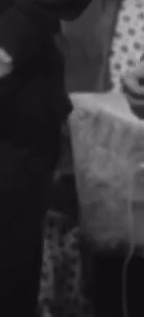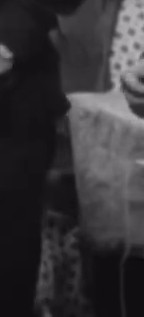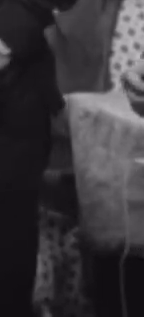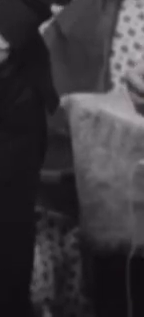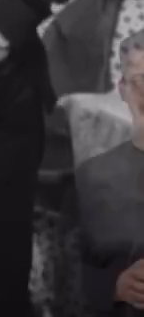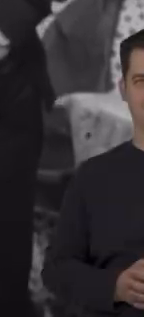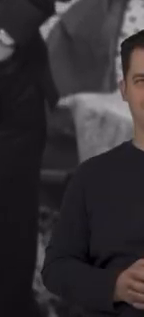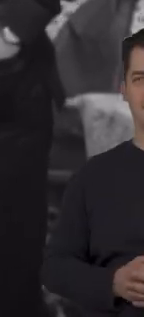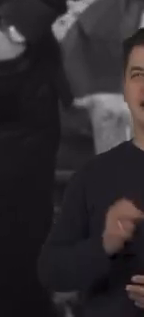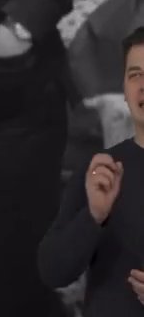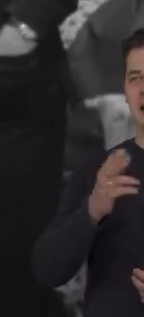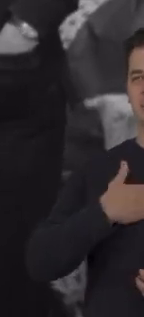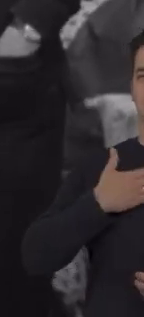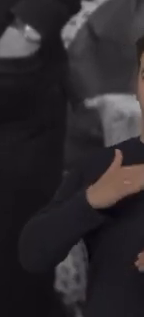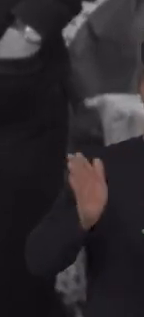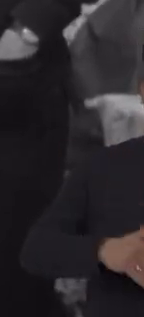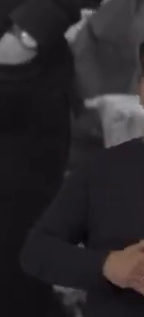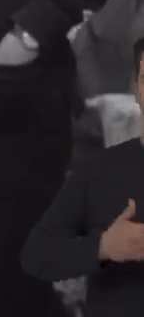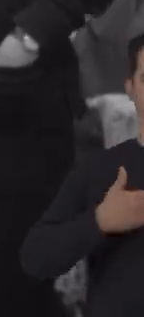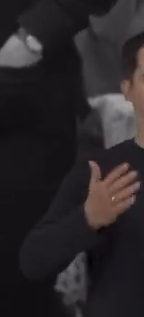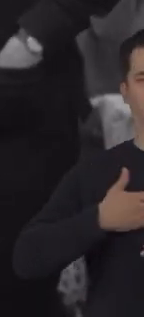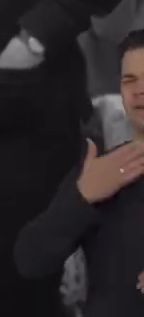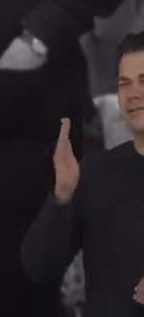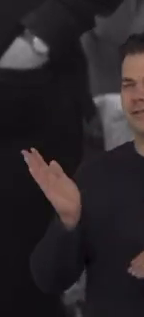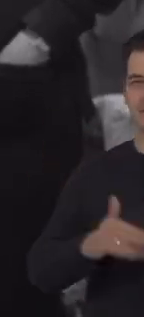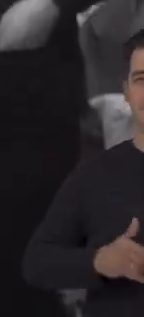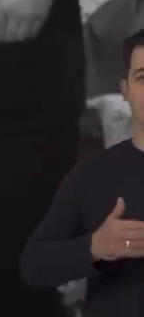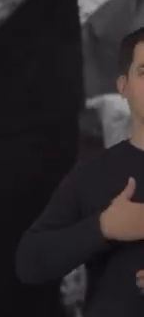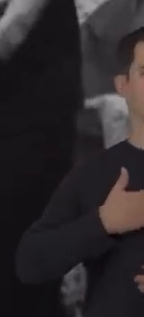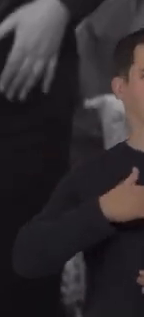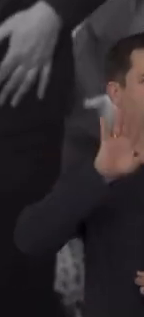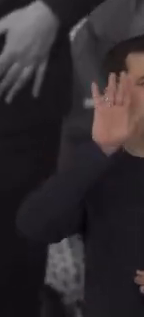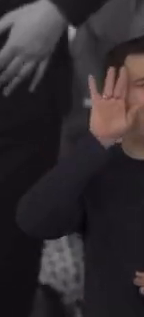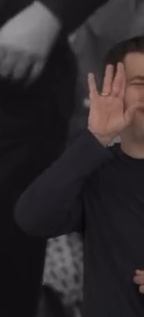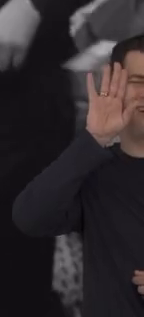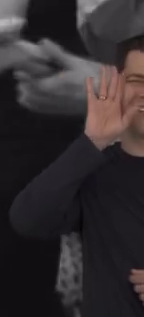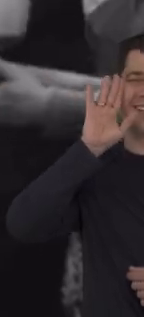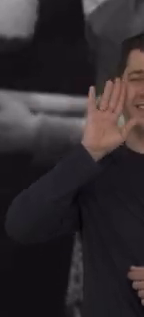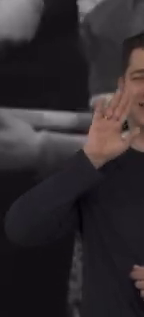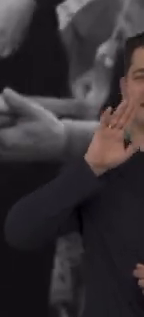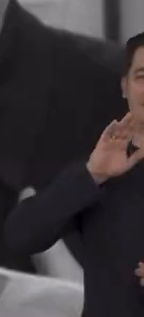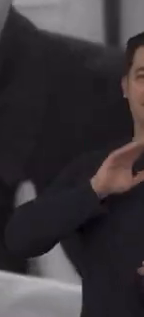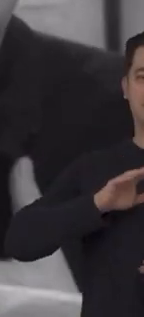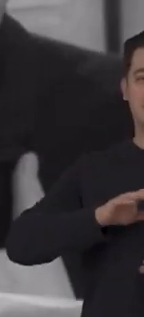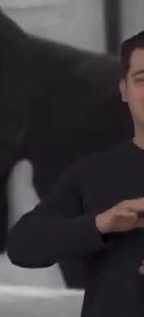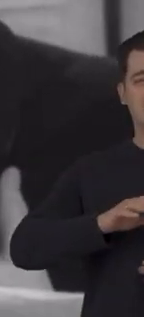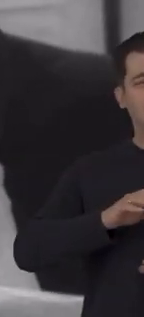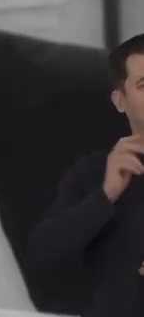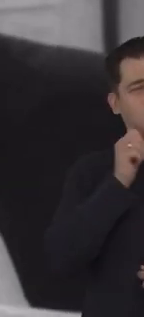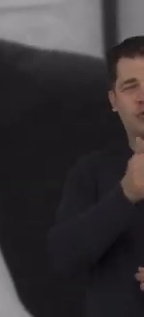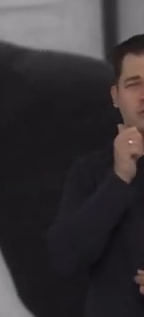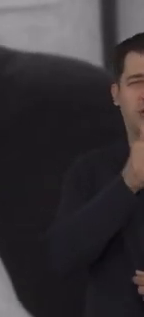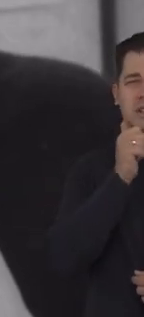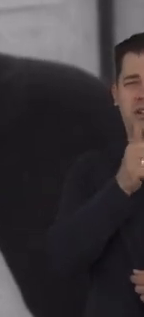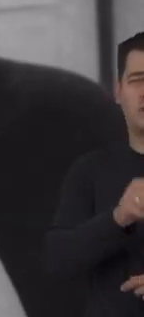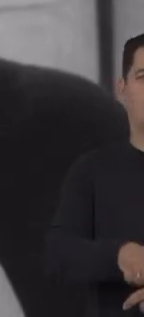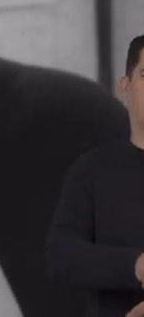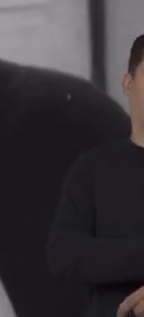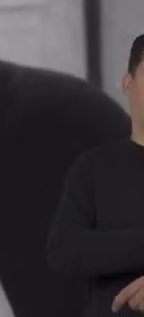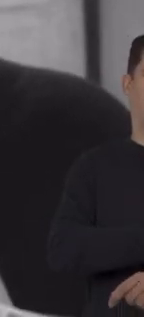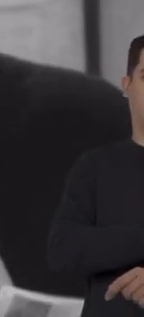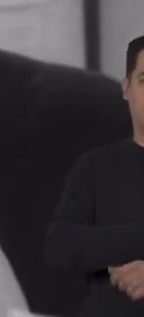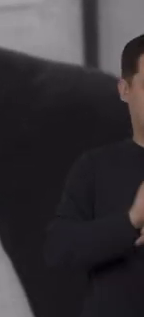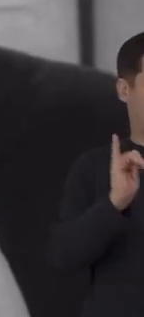wodą. Śpiewaj. Tak mi źle, tak mi źle. Tak mi szaro, no śpiewaj, śpiewaj. Każdy dzień ciągnie